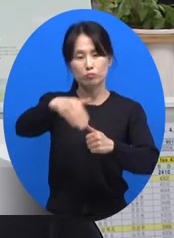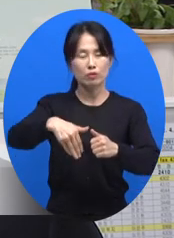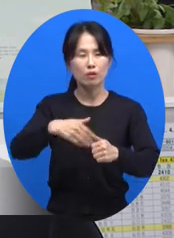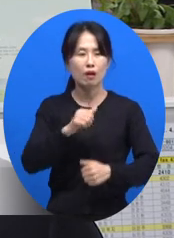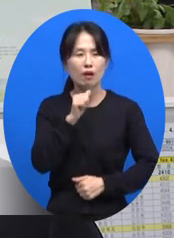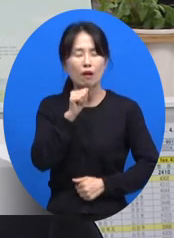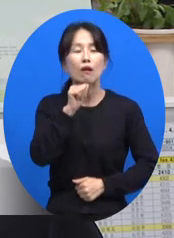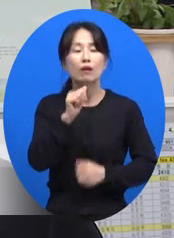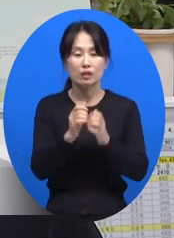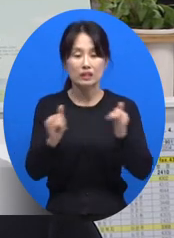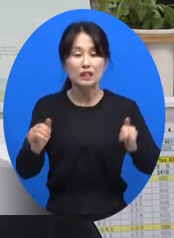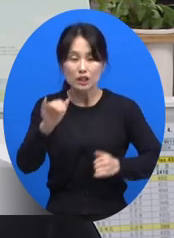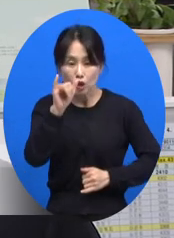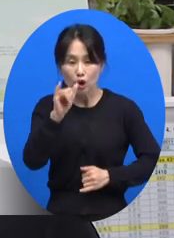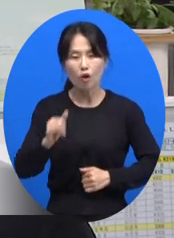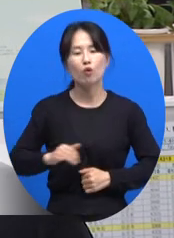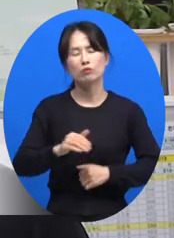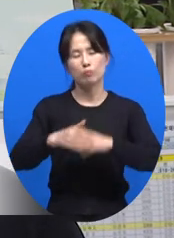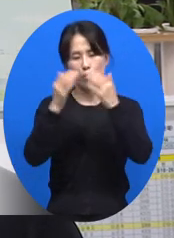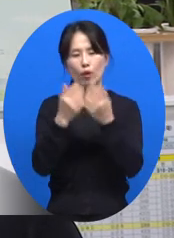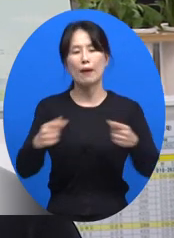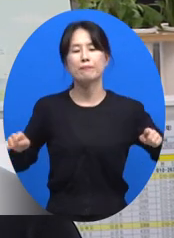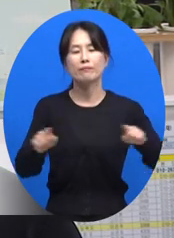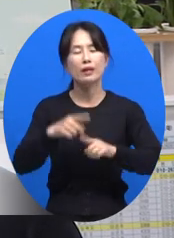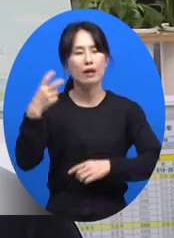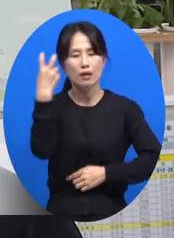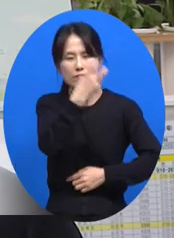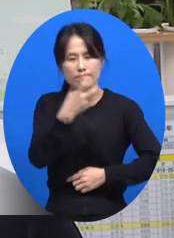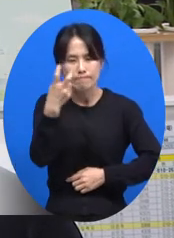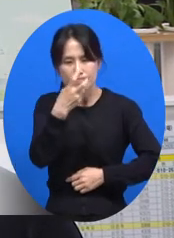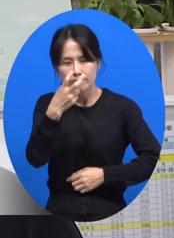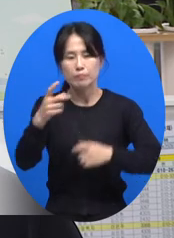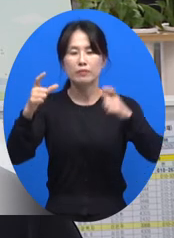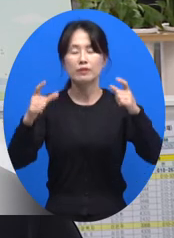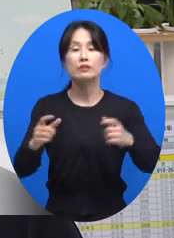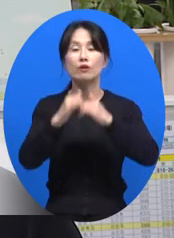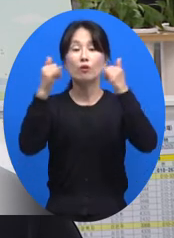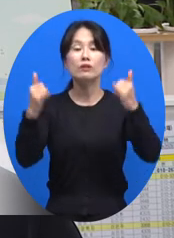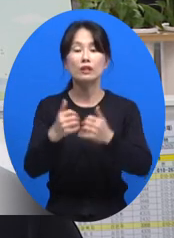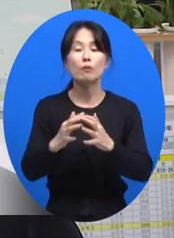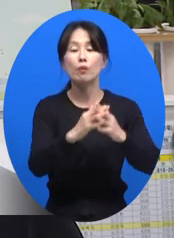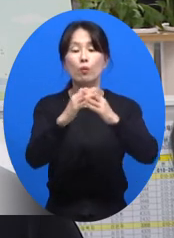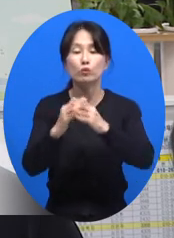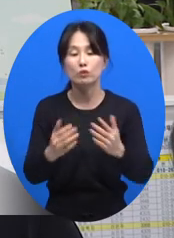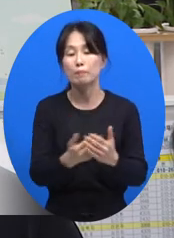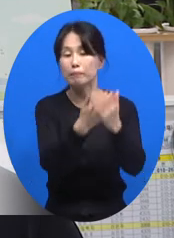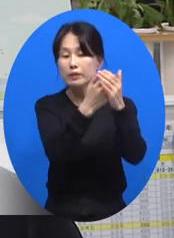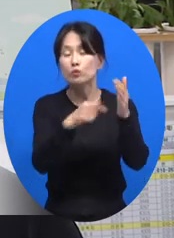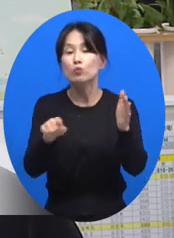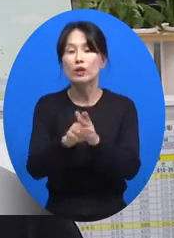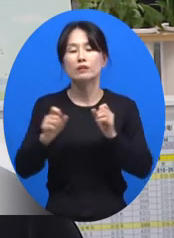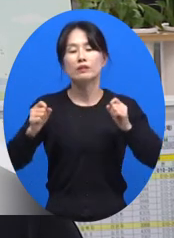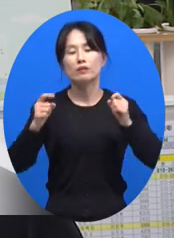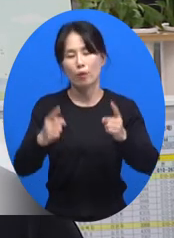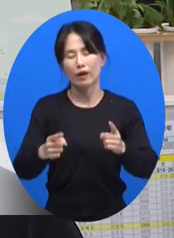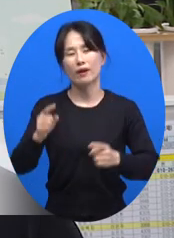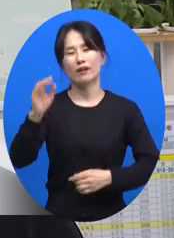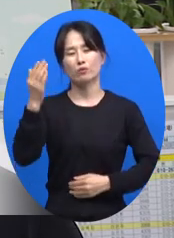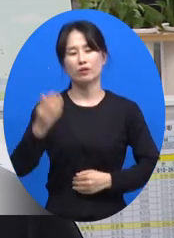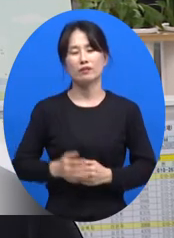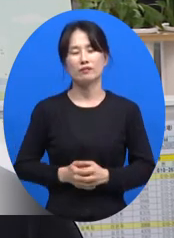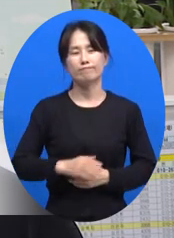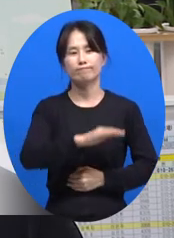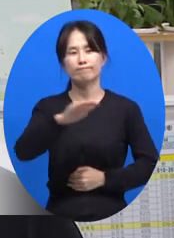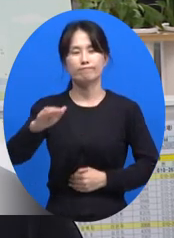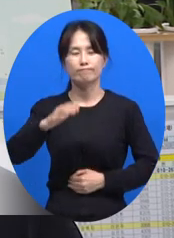또 주변에 어려운 이웃이 있는지 우리 모두가 함께 살피는 지역사회 공동체 활성화를 위한 계기가